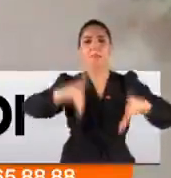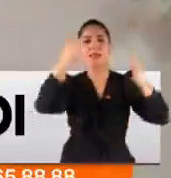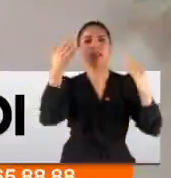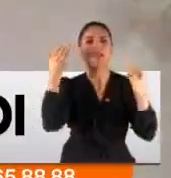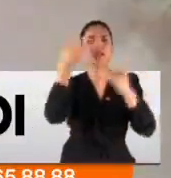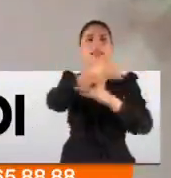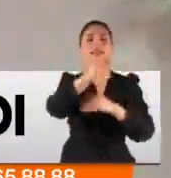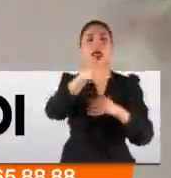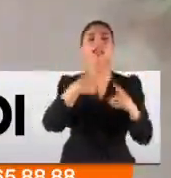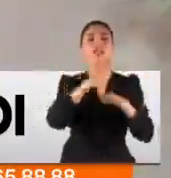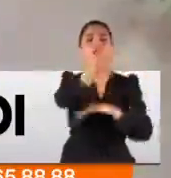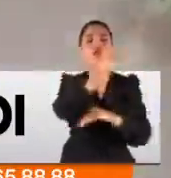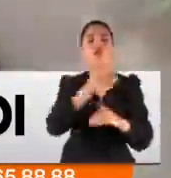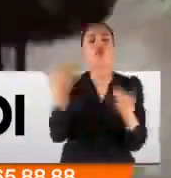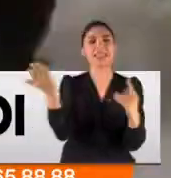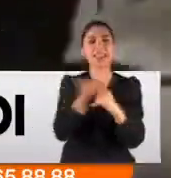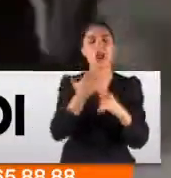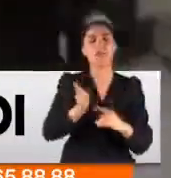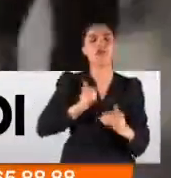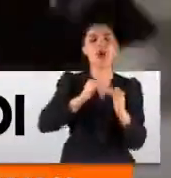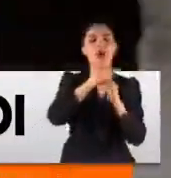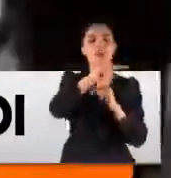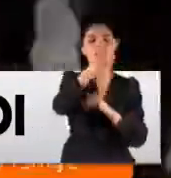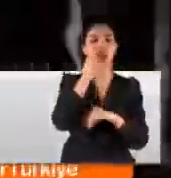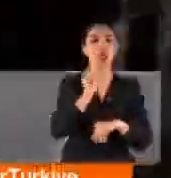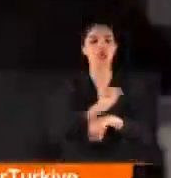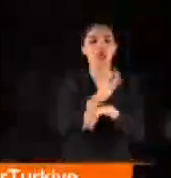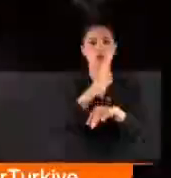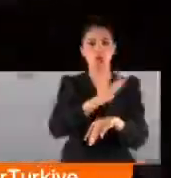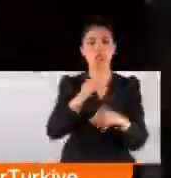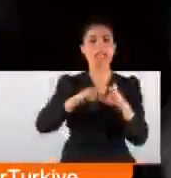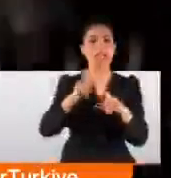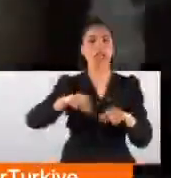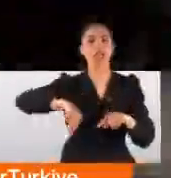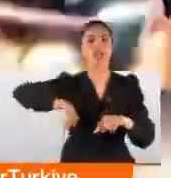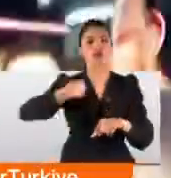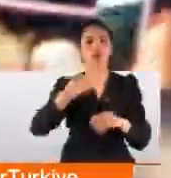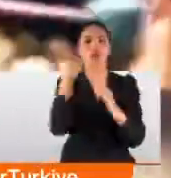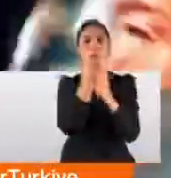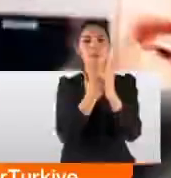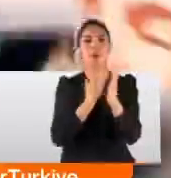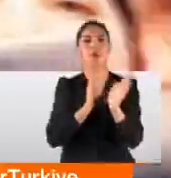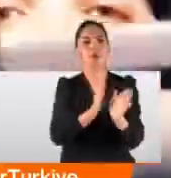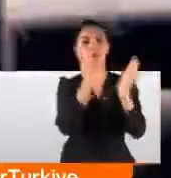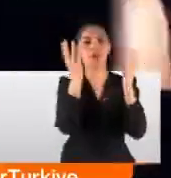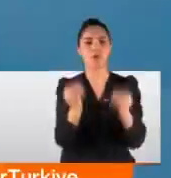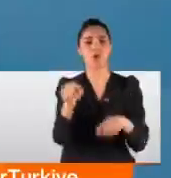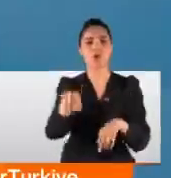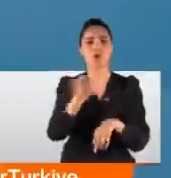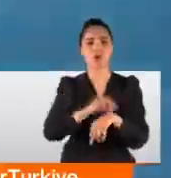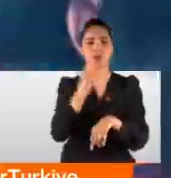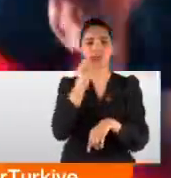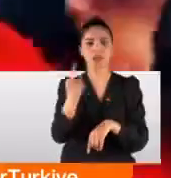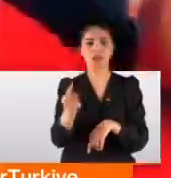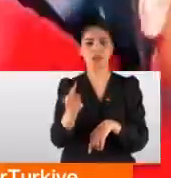eden FETÖ'cü darbeci askerler gözaltına alındı. TRT yeniden normal yayınına döndü. Şu dakika itibariyle çok